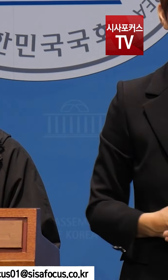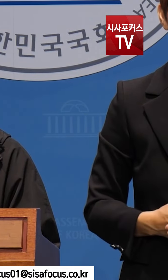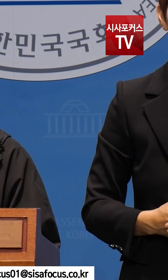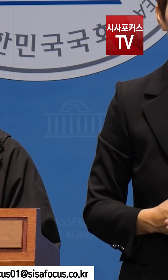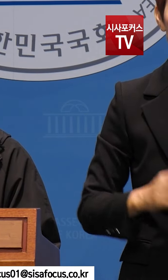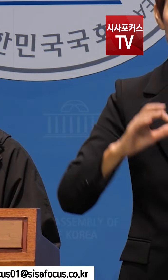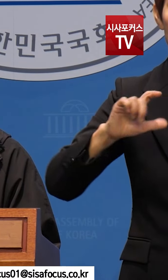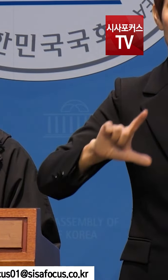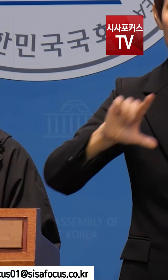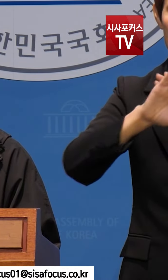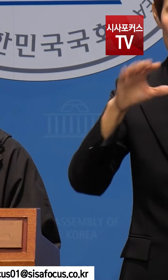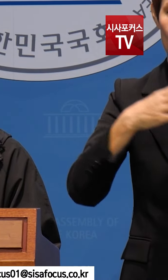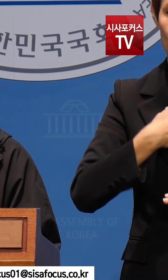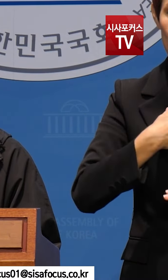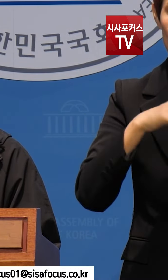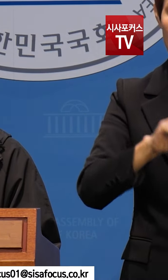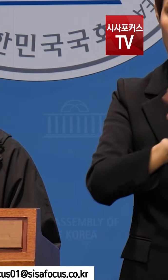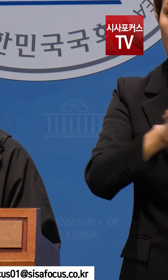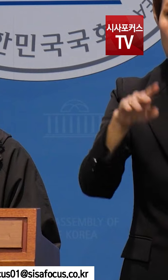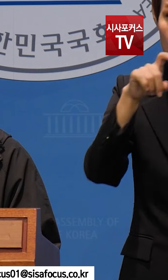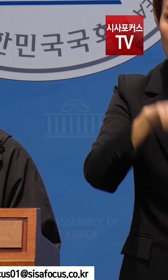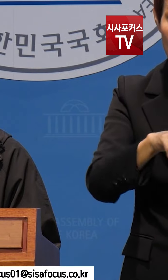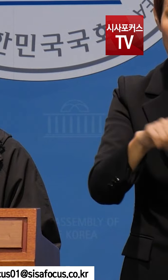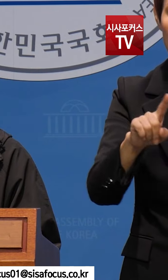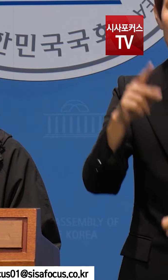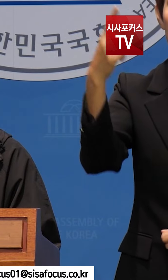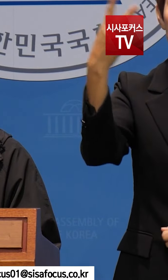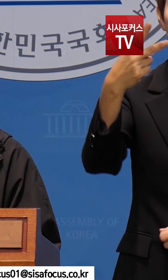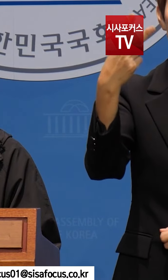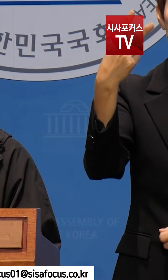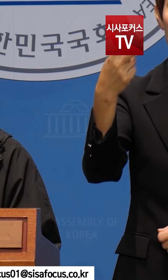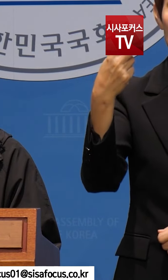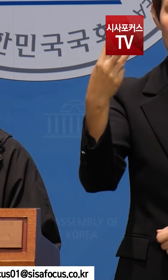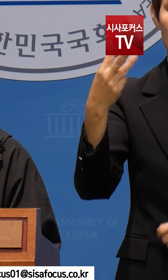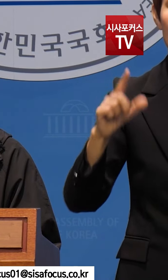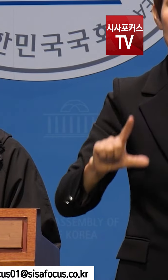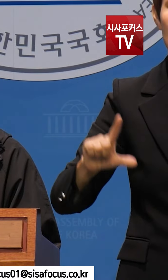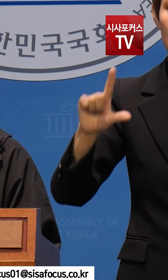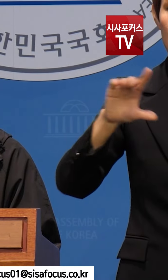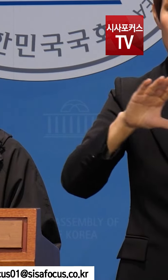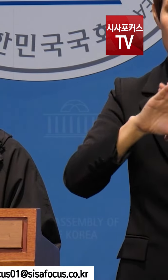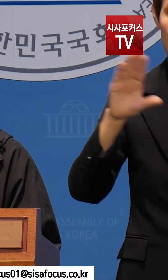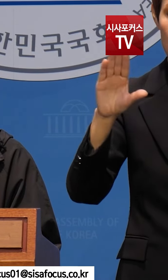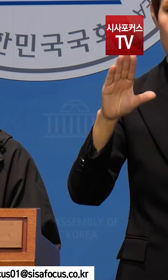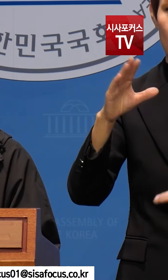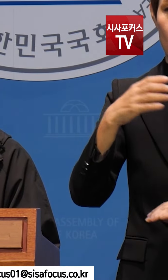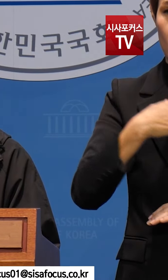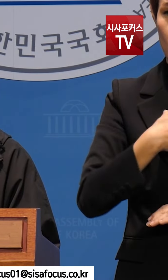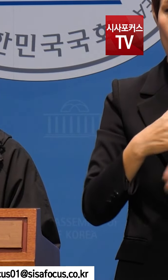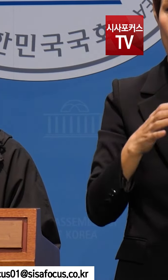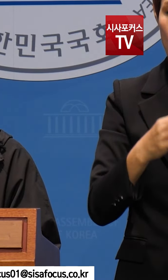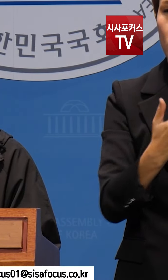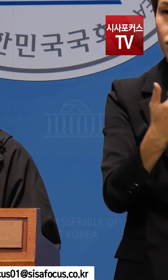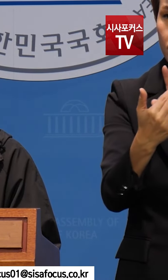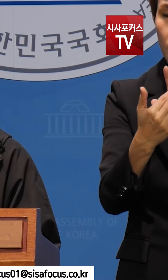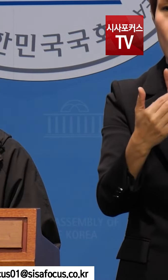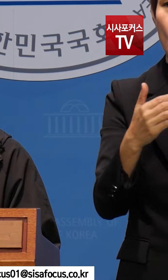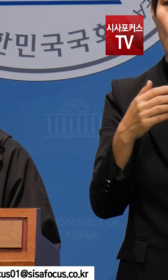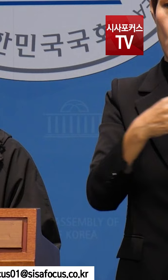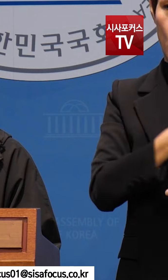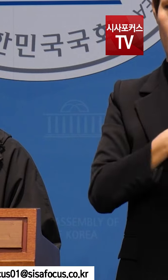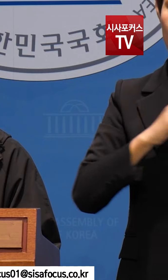대응을 위해 2023년 제 28차 기후변화 당사국 총회에 참여한 120여개국